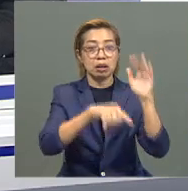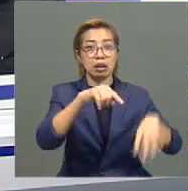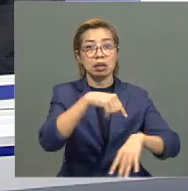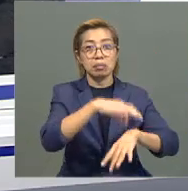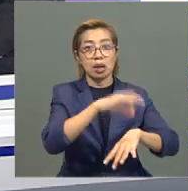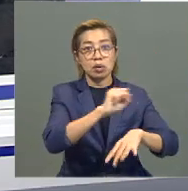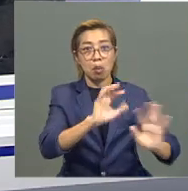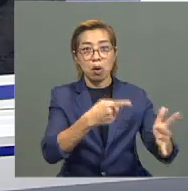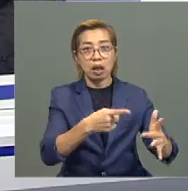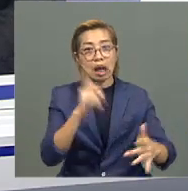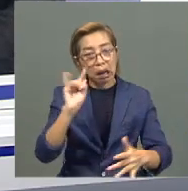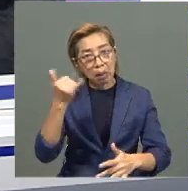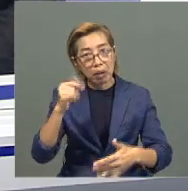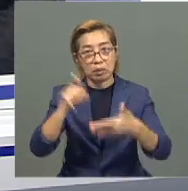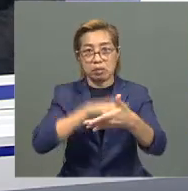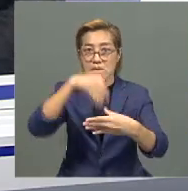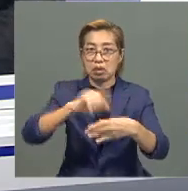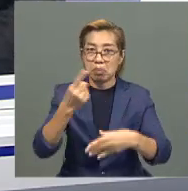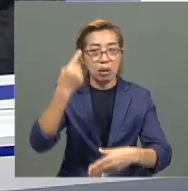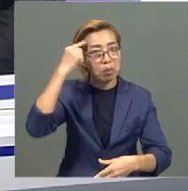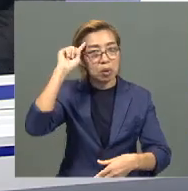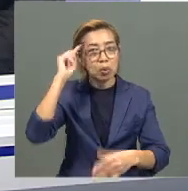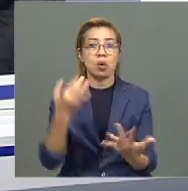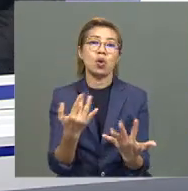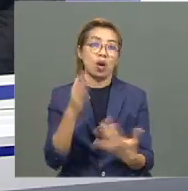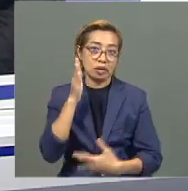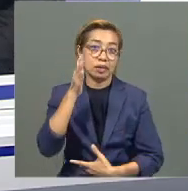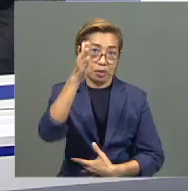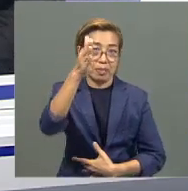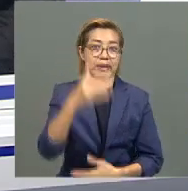าสุดท้ายแล้วจะต้องมีการเลือกตั้งใหม่กันหรือเปล่าขั้นตอนไปถึงไหนเดี๋ยวเรามาติดตามกันต่อไปนะคะ